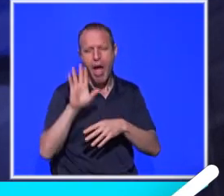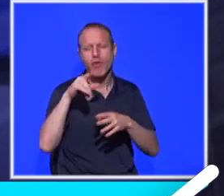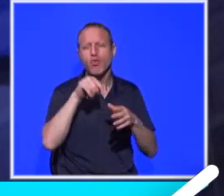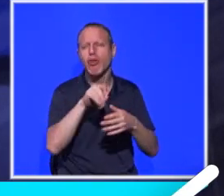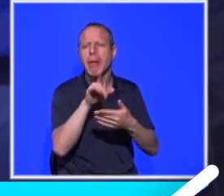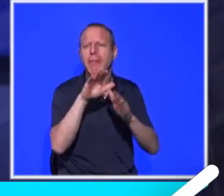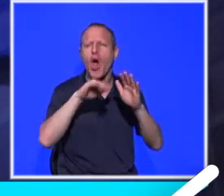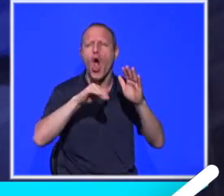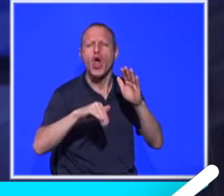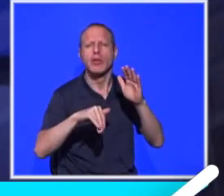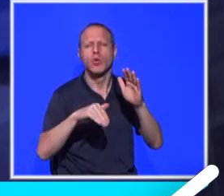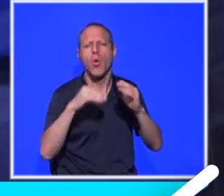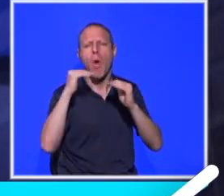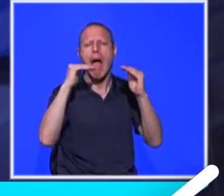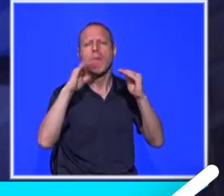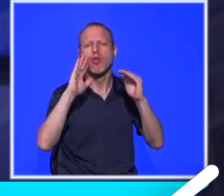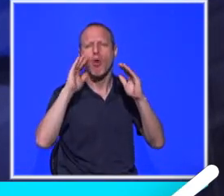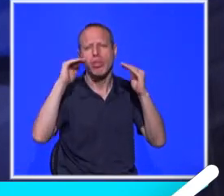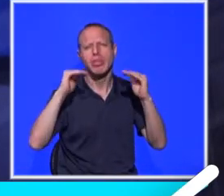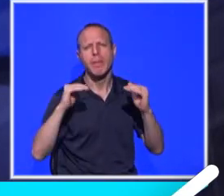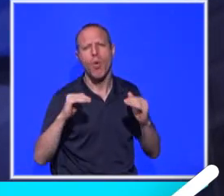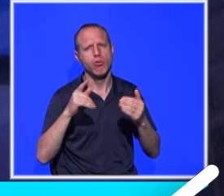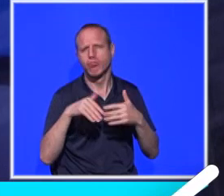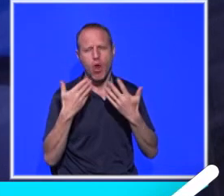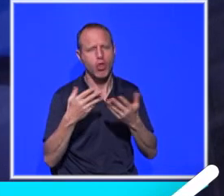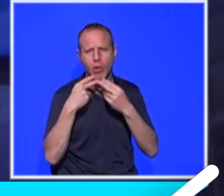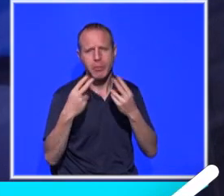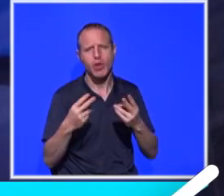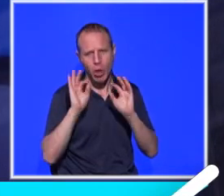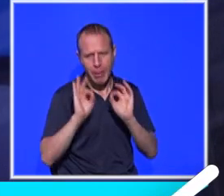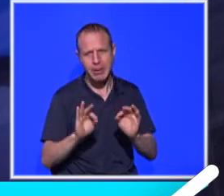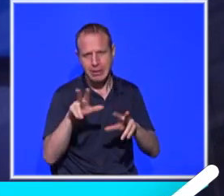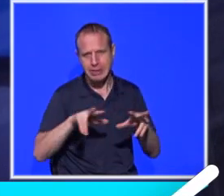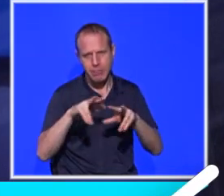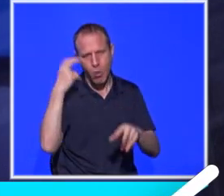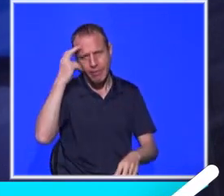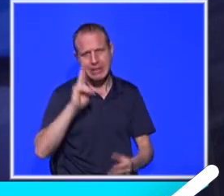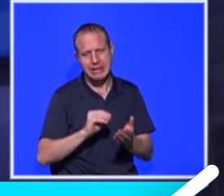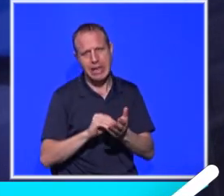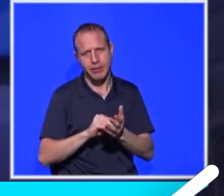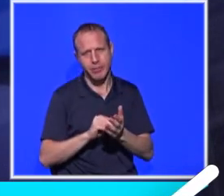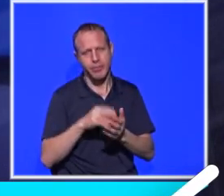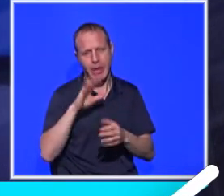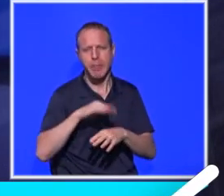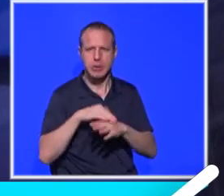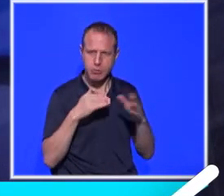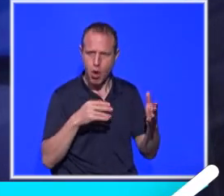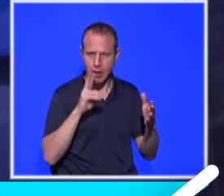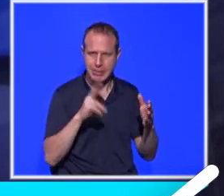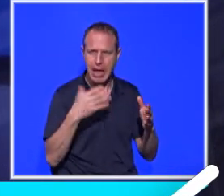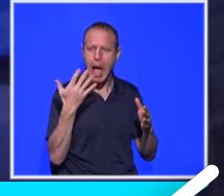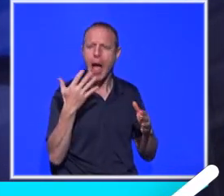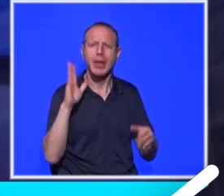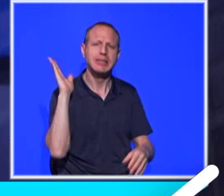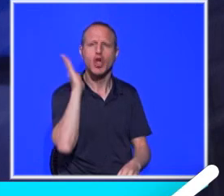אותו לרמות כל כך נמוכות, שבאמת לא נותנות את הפתרונות האמיתיים שהציבור הערבי צריך אותו. גם השמאל כנראה צריך כמה וכמה